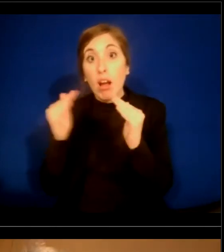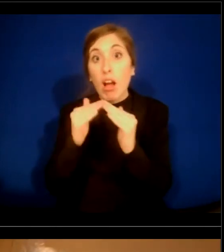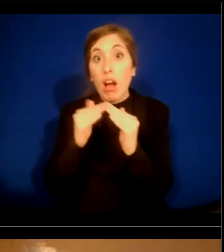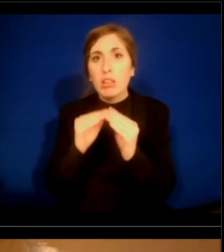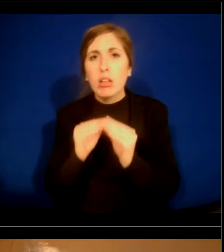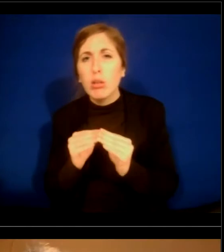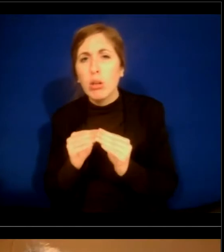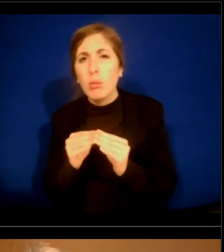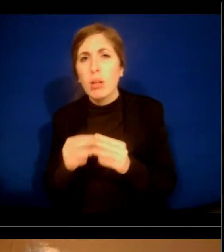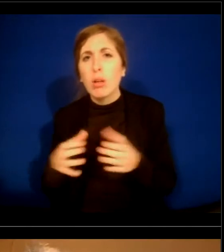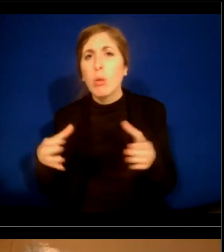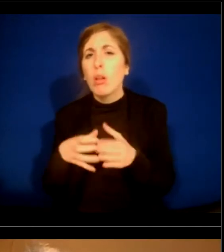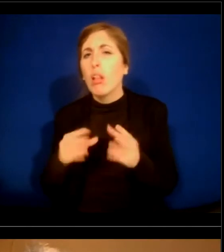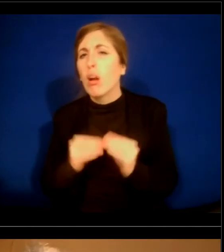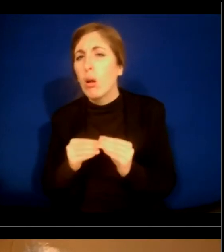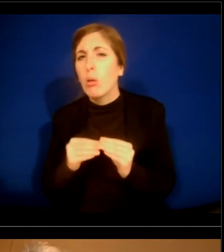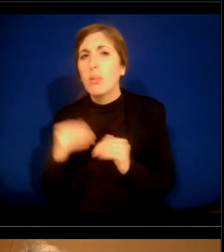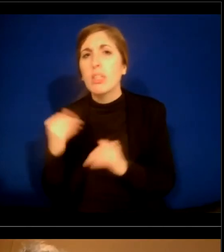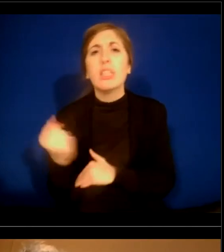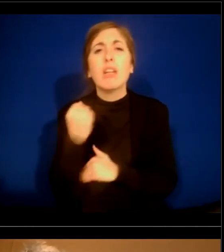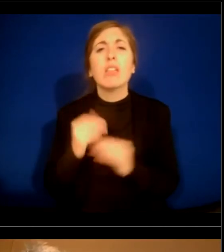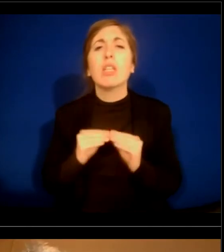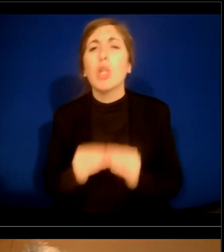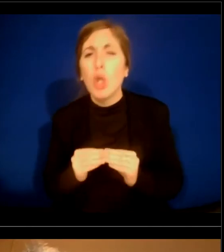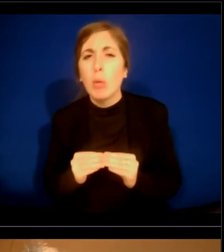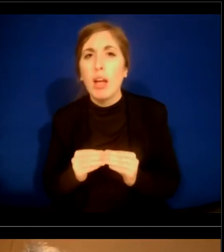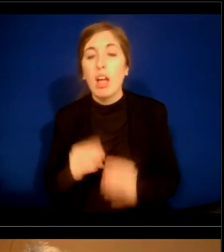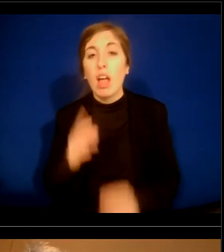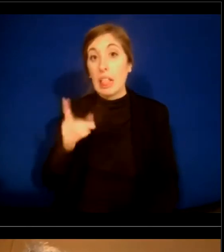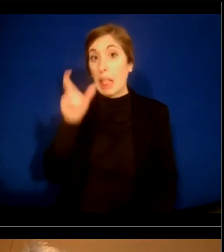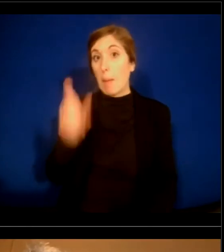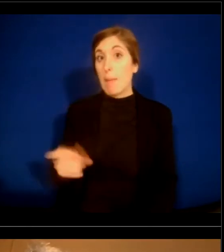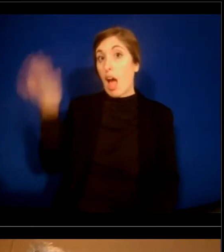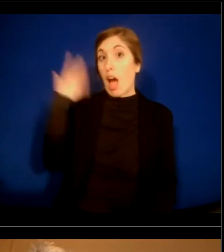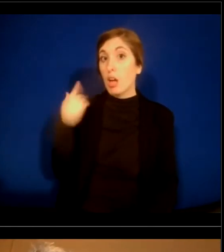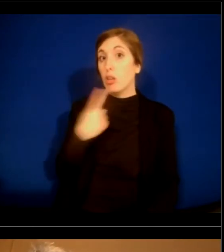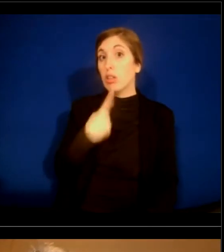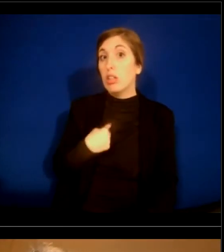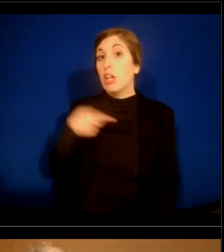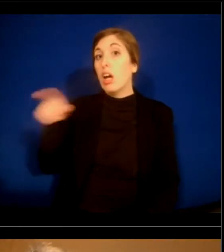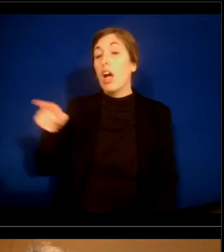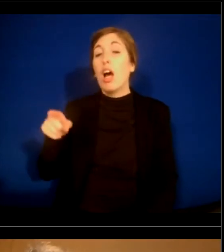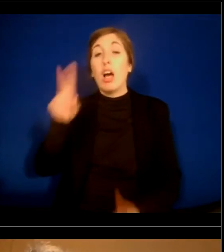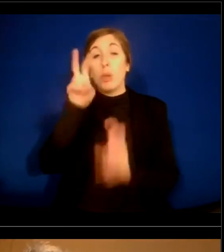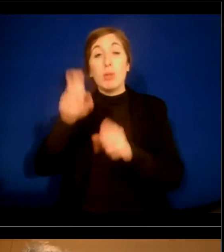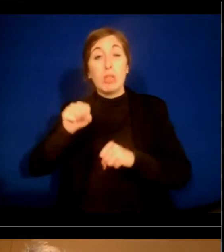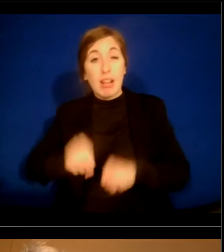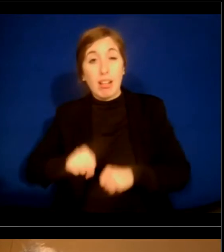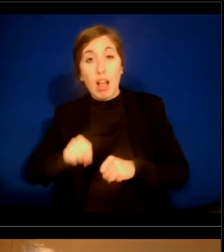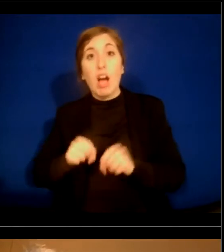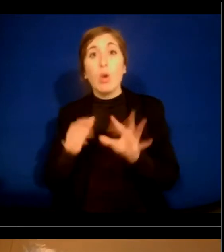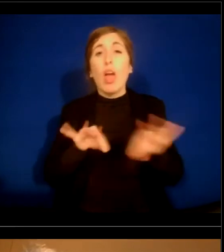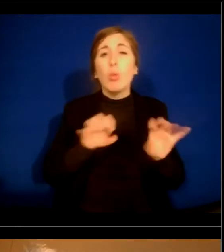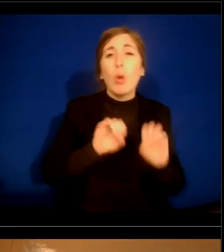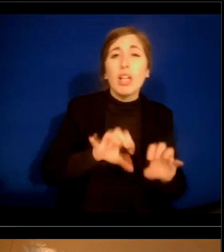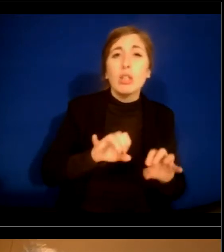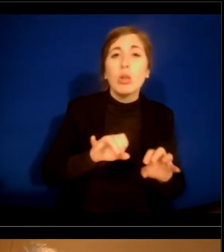comunità, nei servizi, come diceva Damiano, anche nella parte sanitaria, ma poi c'è quella educativa, chi lo sa?